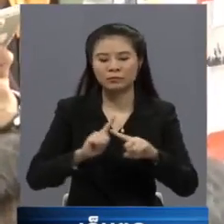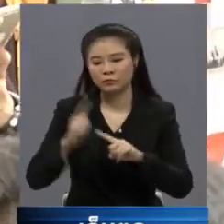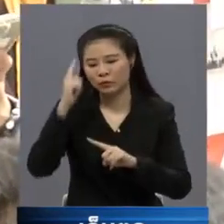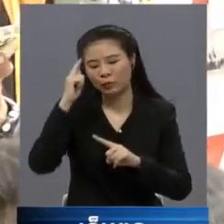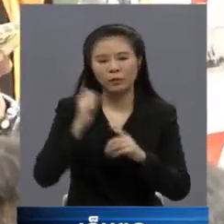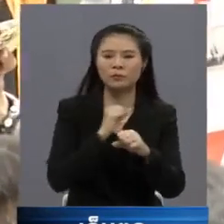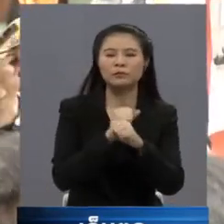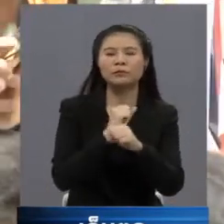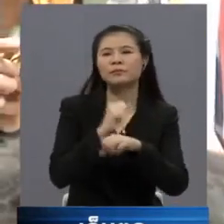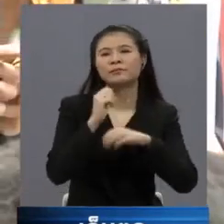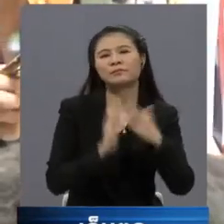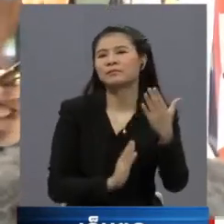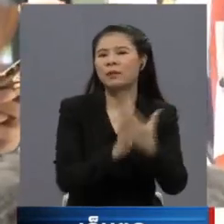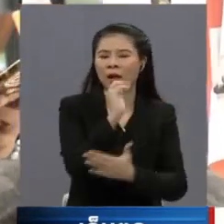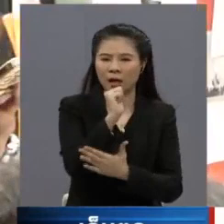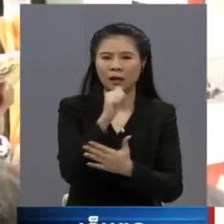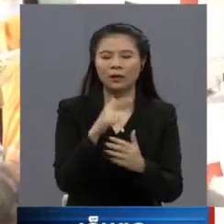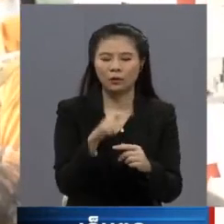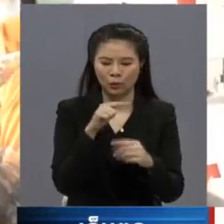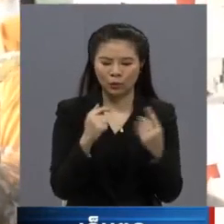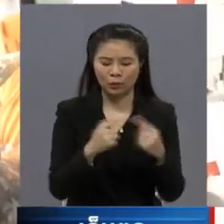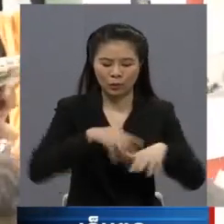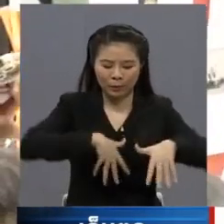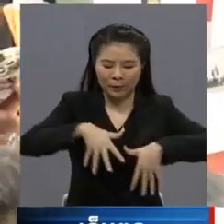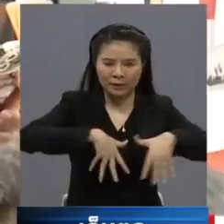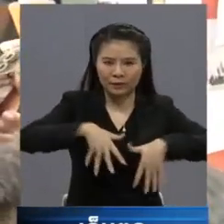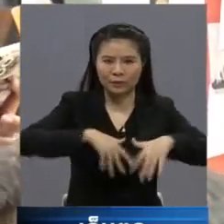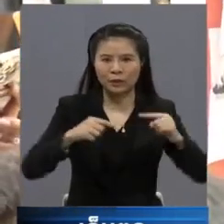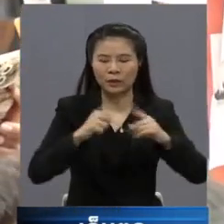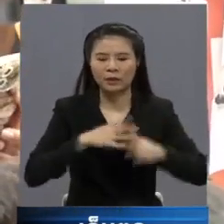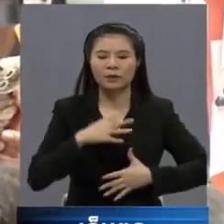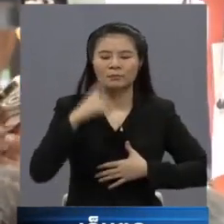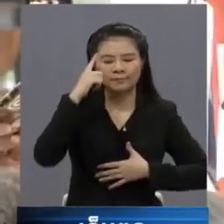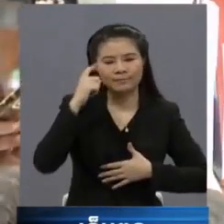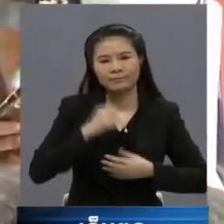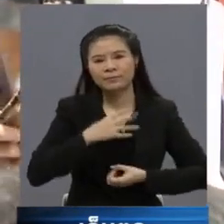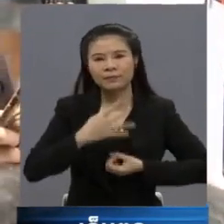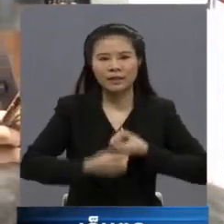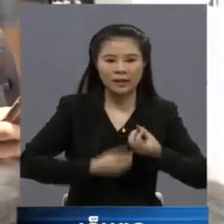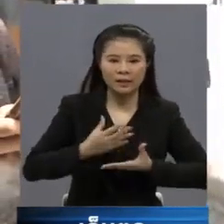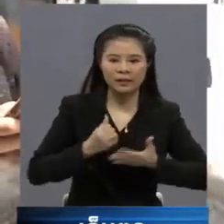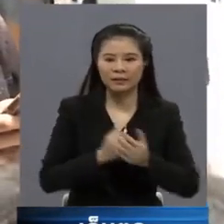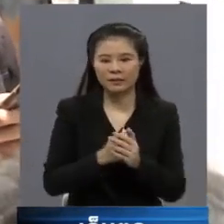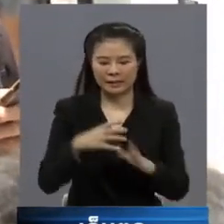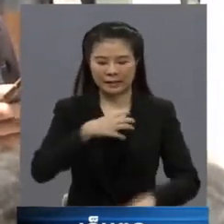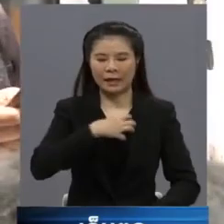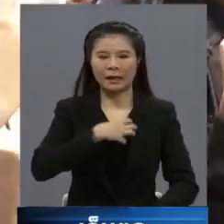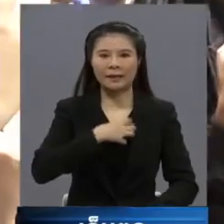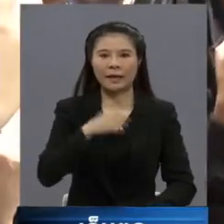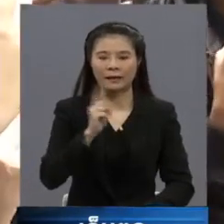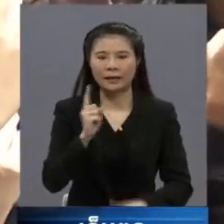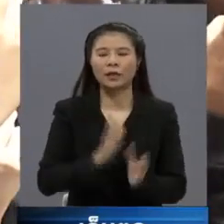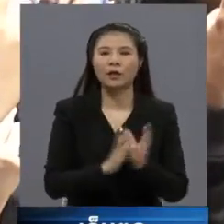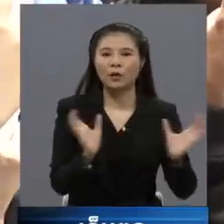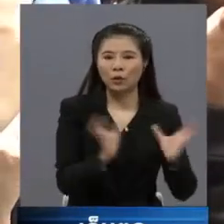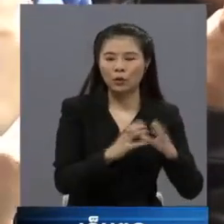ำเร็จแล้วก็ยังคงมุ่งมั่นในการทำเจตนารมณ์ของประชาชนที่แสดงออกผ่านมาจากผลเลือกตั้งอยากจะเห็นฝ่